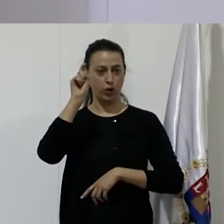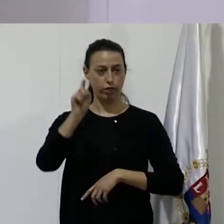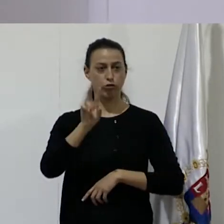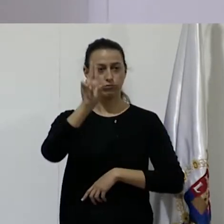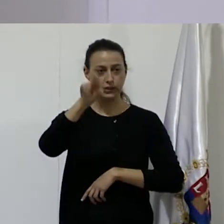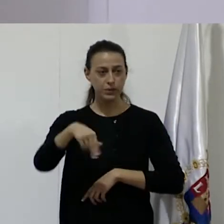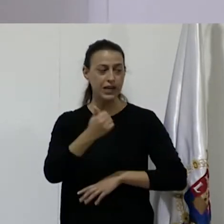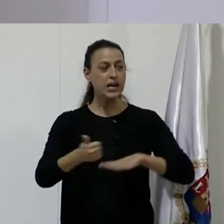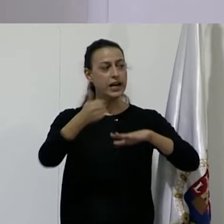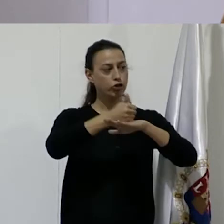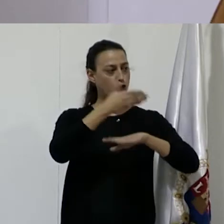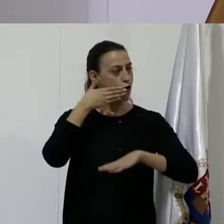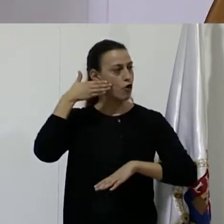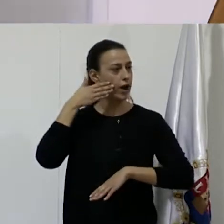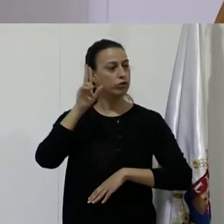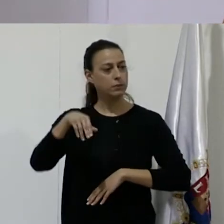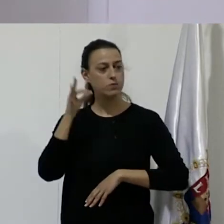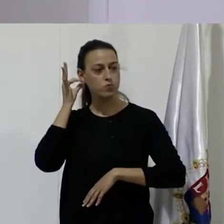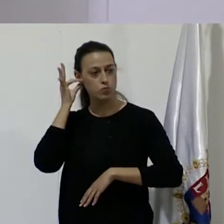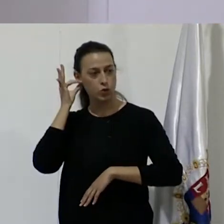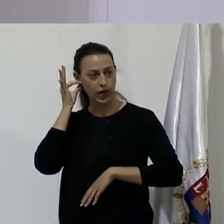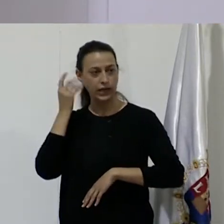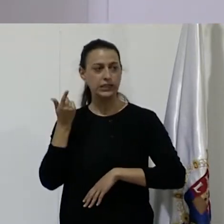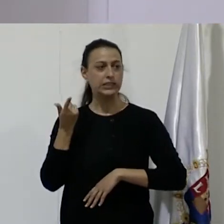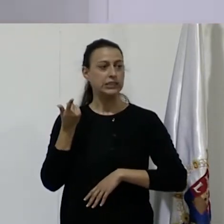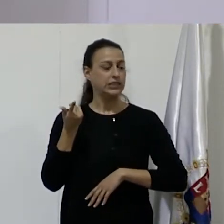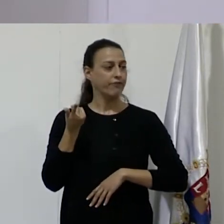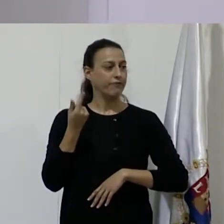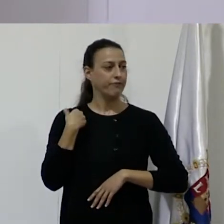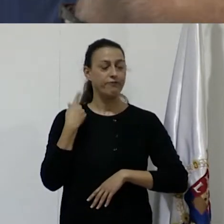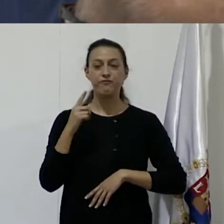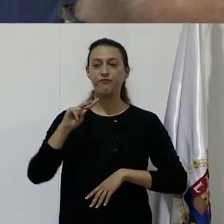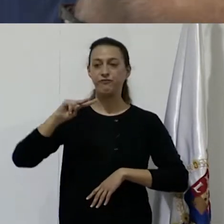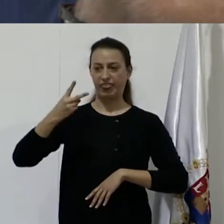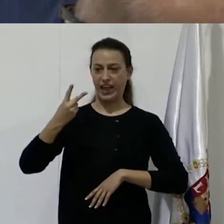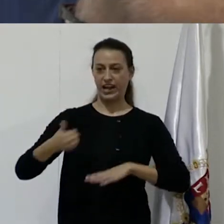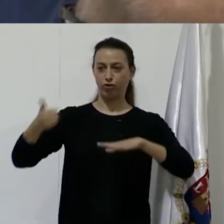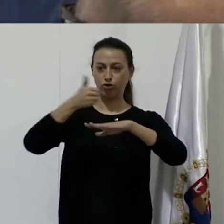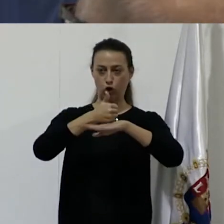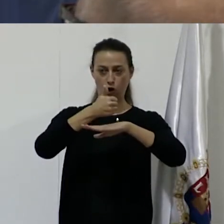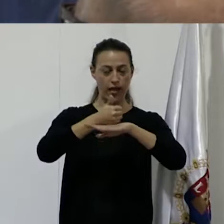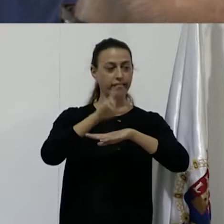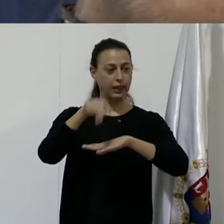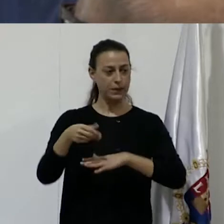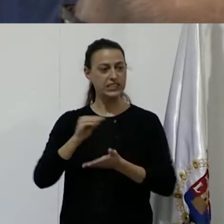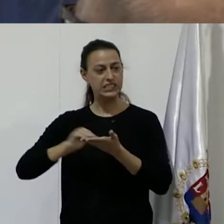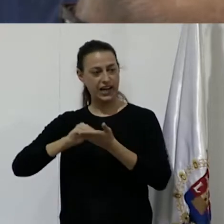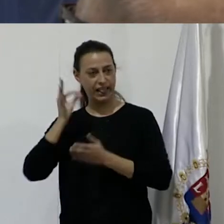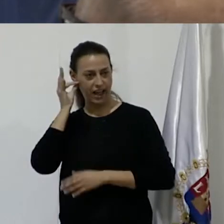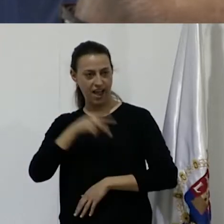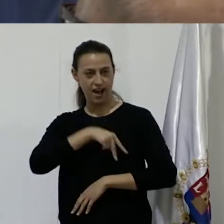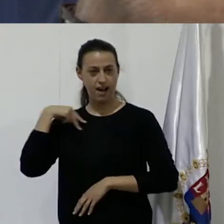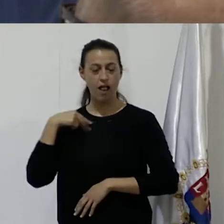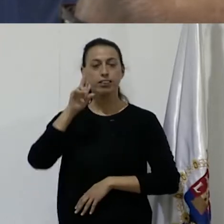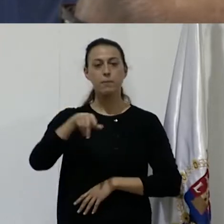honorari, señora vicerrectora de Investigación, Desenvolupament e Innovación, señora secretaria general,